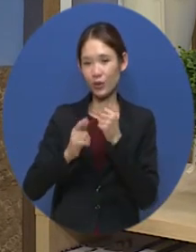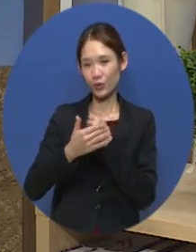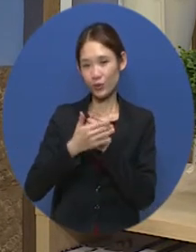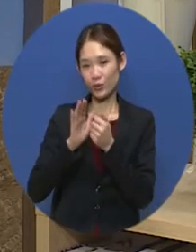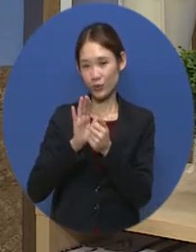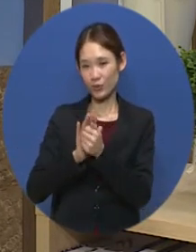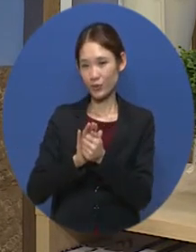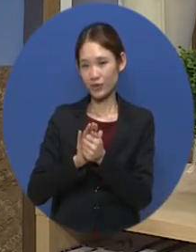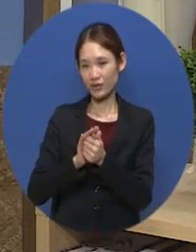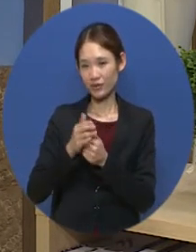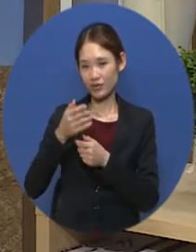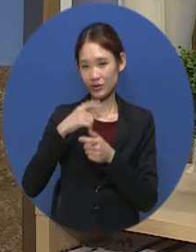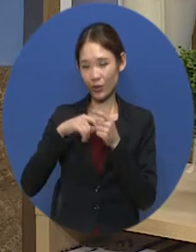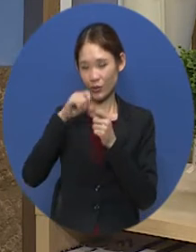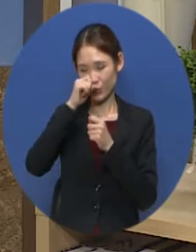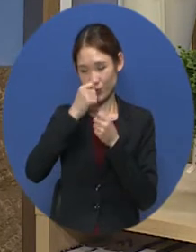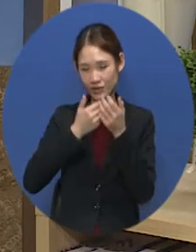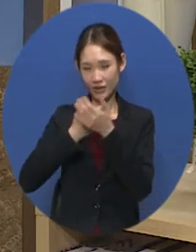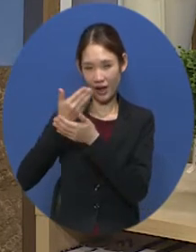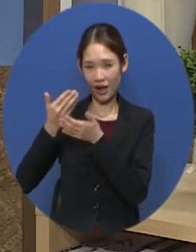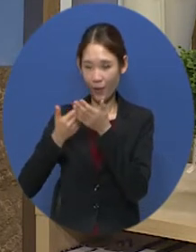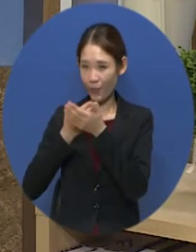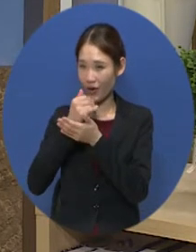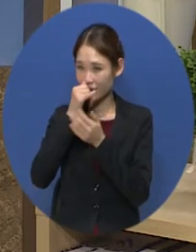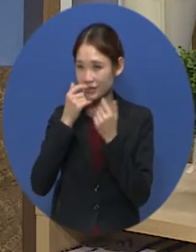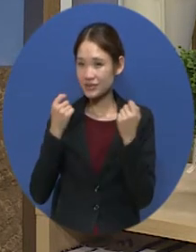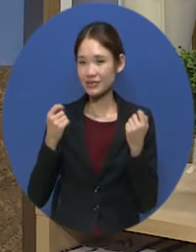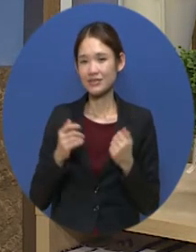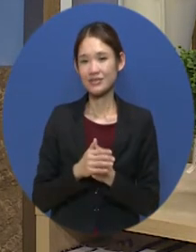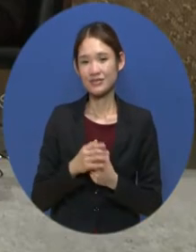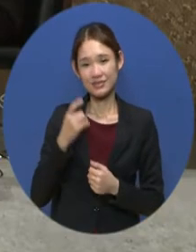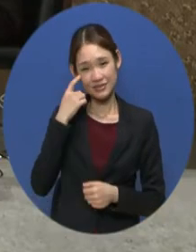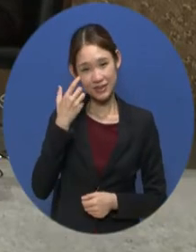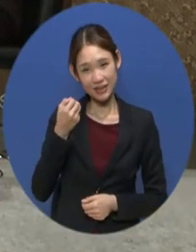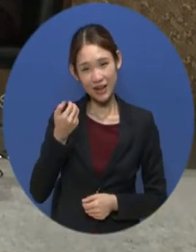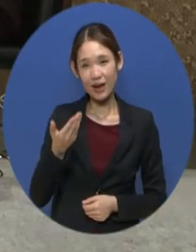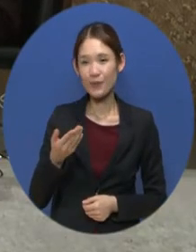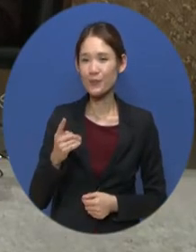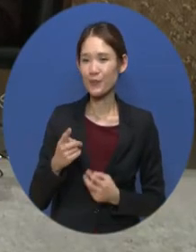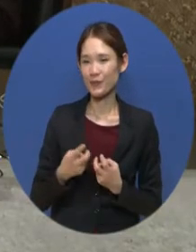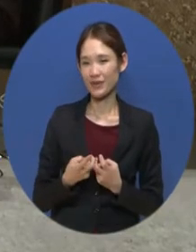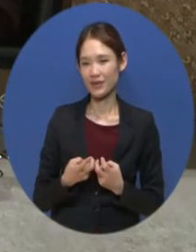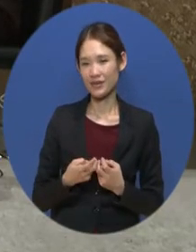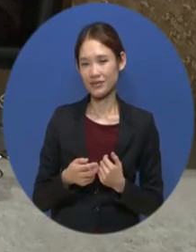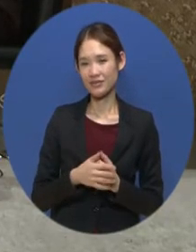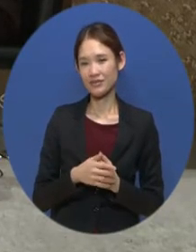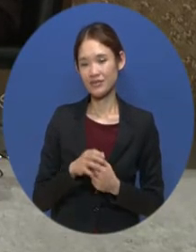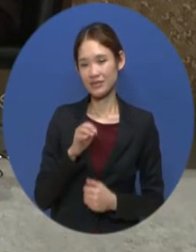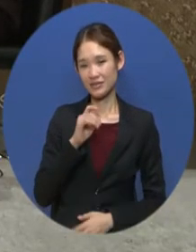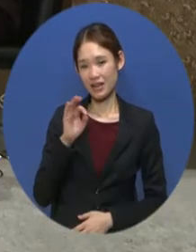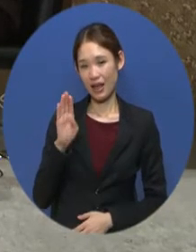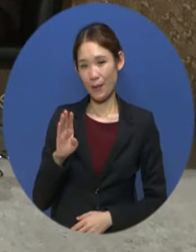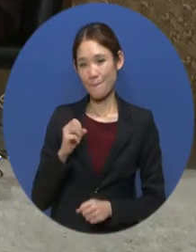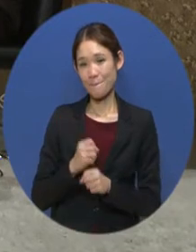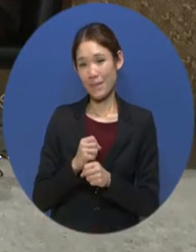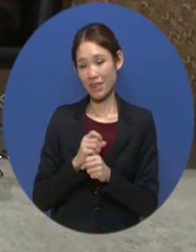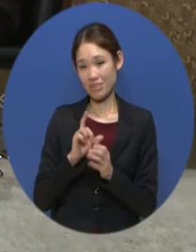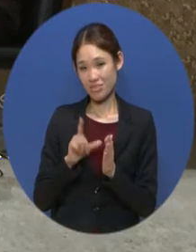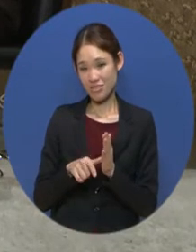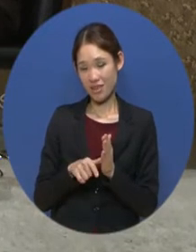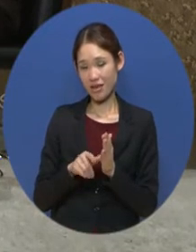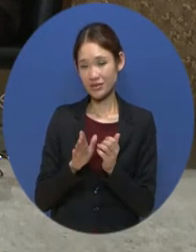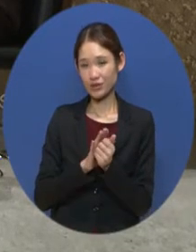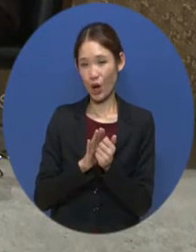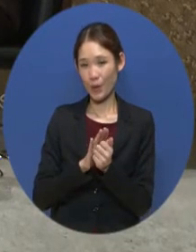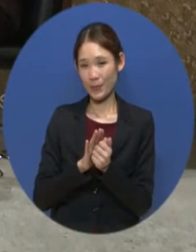되게 좋은 상호작용을 할 수 네. 있을 것 같은데 어떤 생각이신가요? 이 앱을 만들 때 네. 그러니까 이